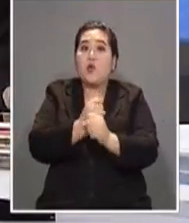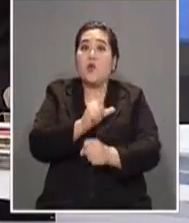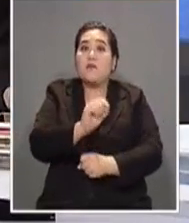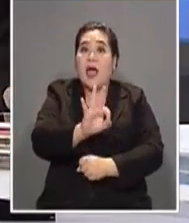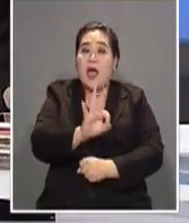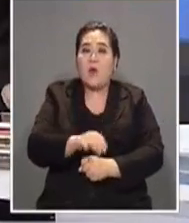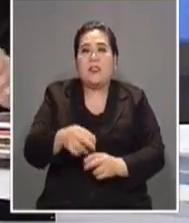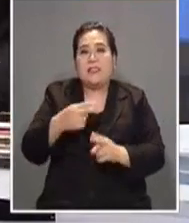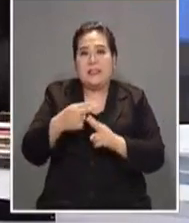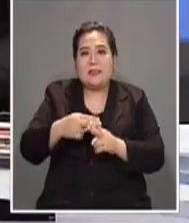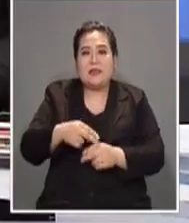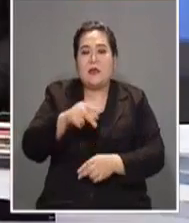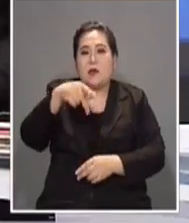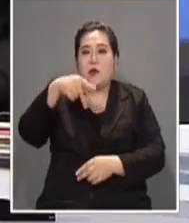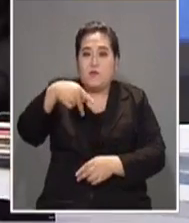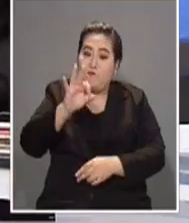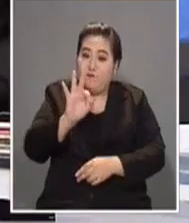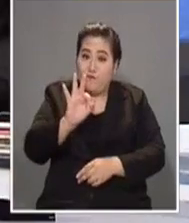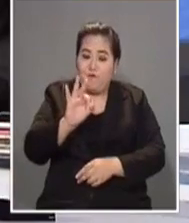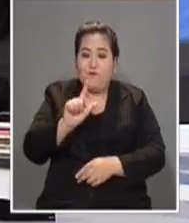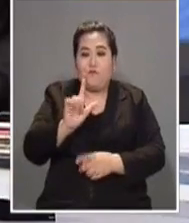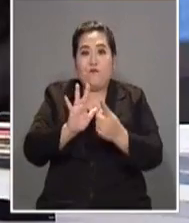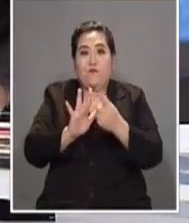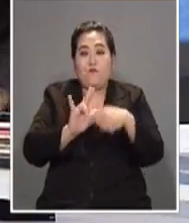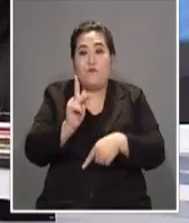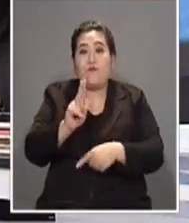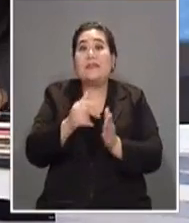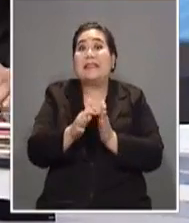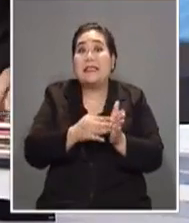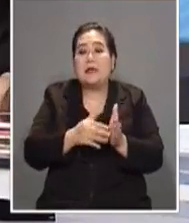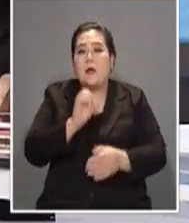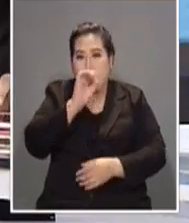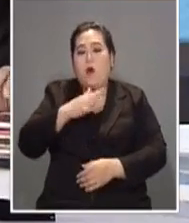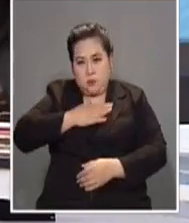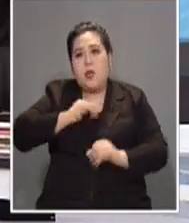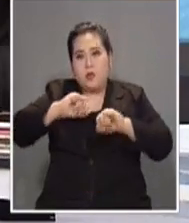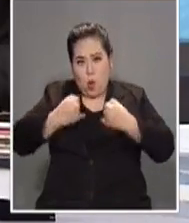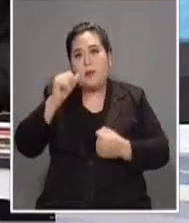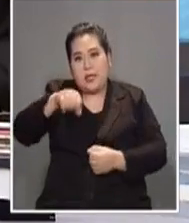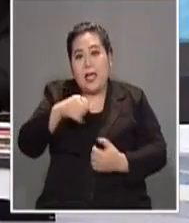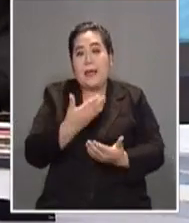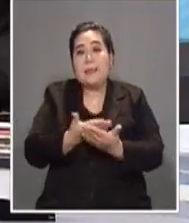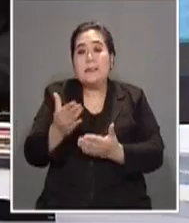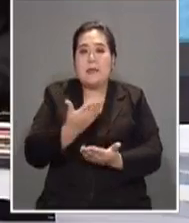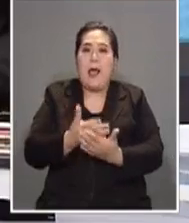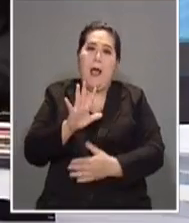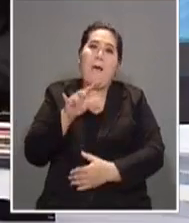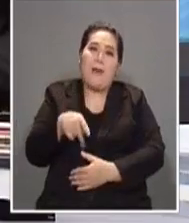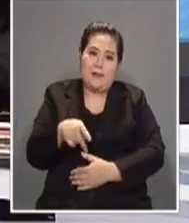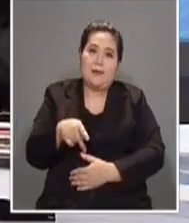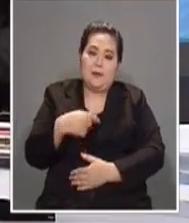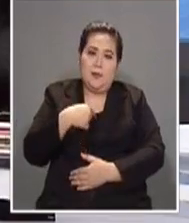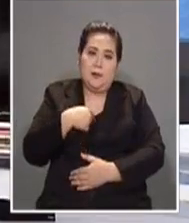ลุ๊กศรีมณีเด้งนะคะแต่เธอก็ยอมรับว่าเป็นเจ้าของจริงซื้อมาในราคา 5,000 แล้ว